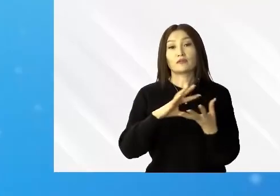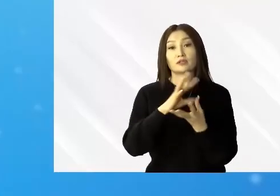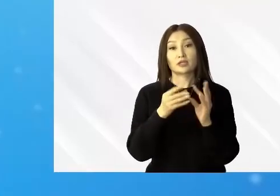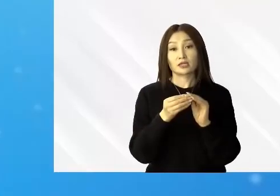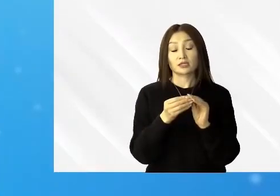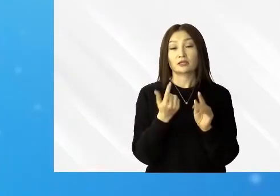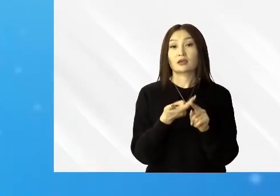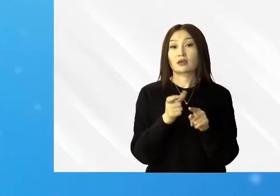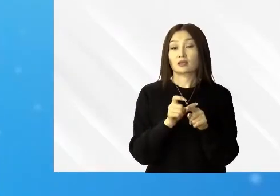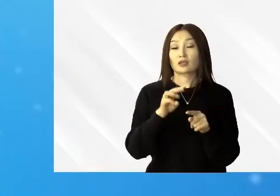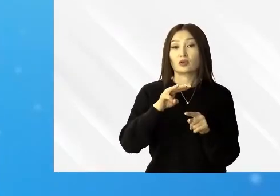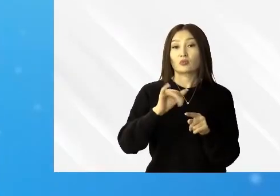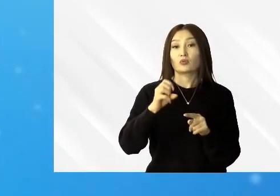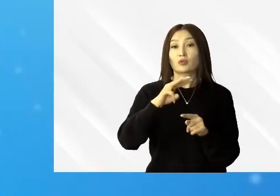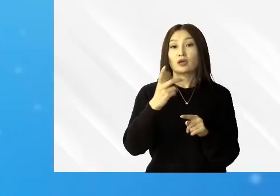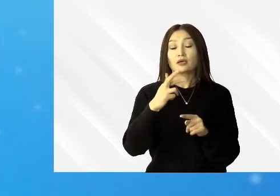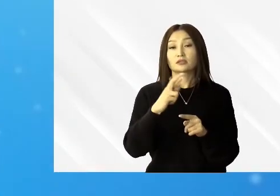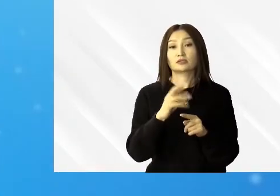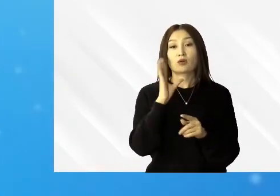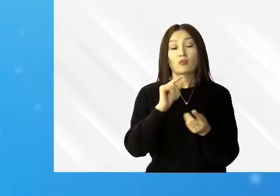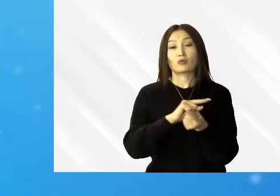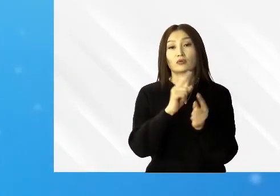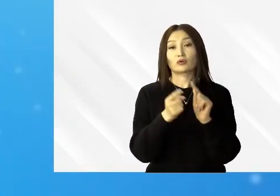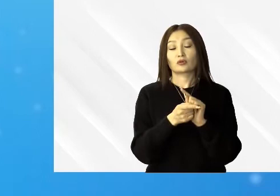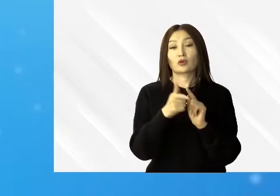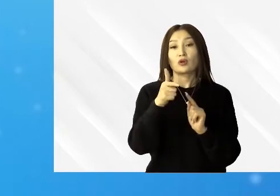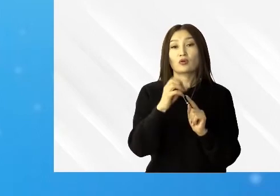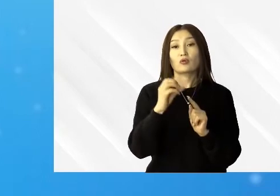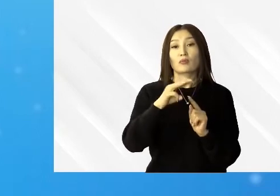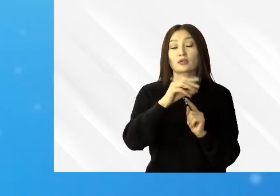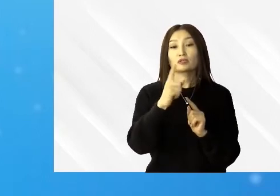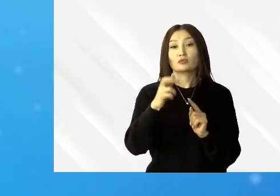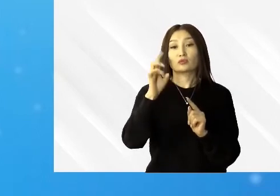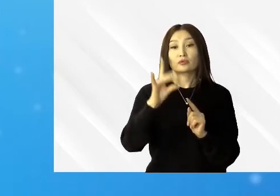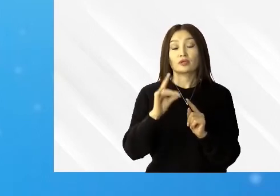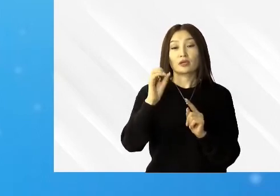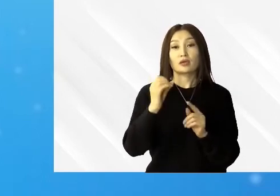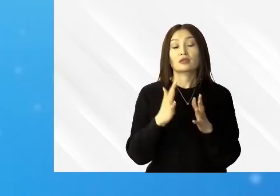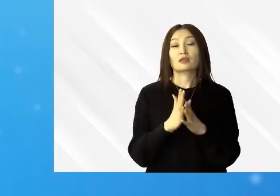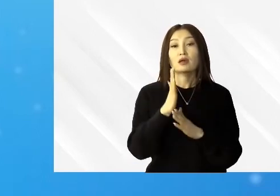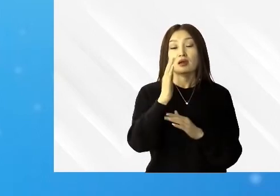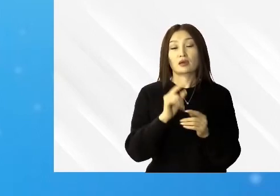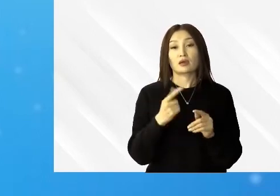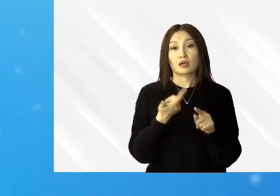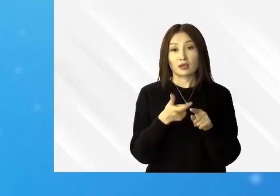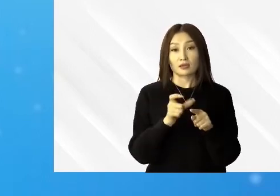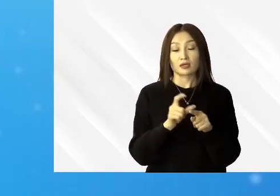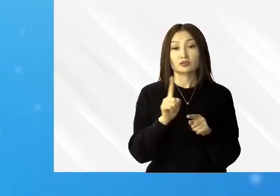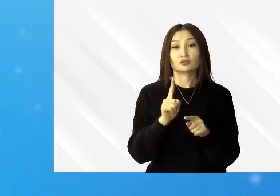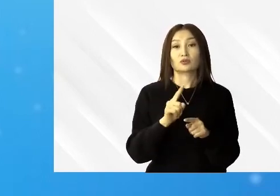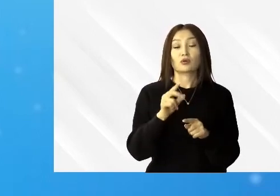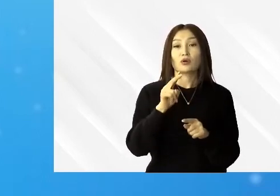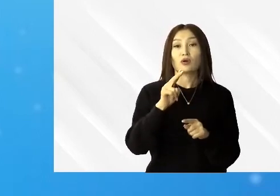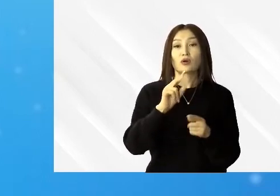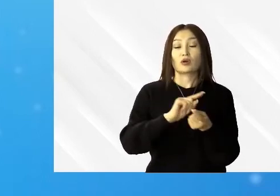значения, эти мутации могут перейти в гомозиготное состояние. Далее происходит тот же процесс, что и с